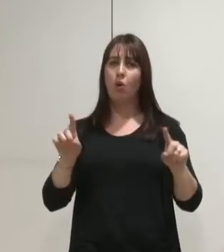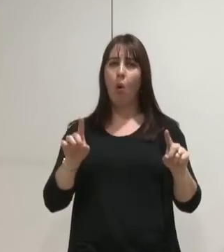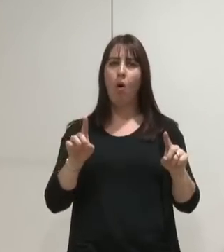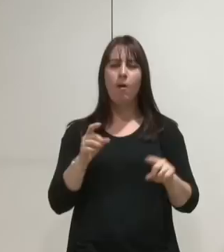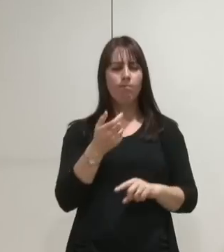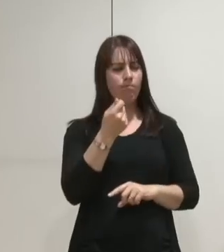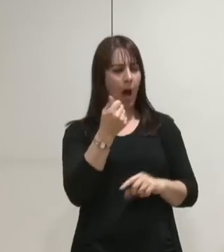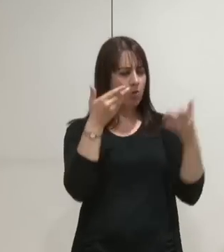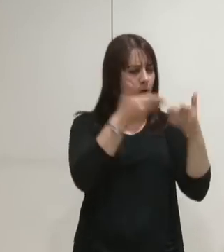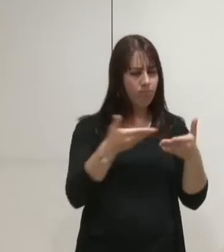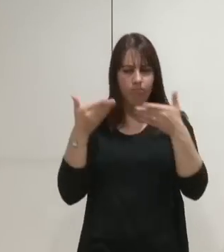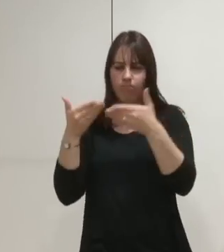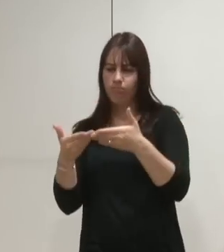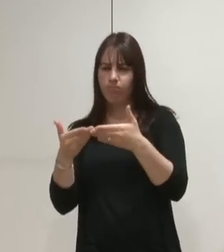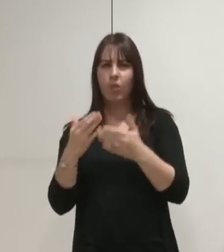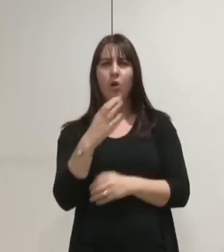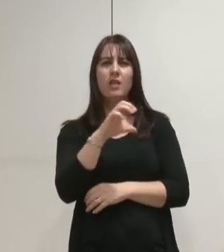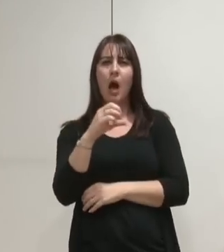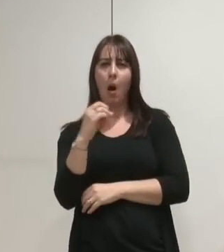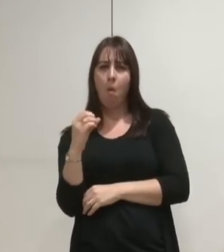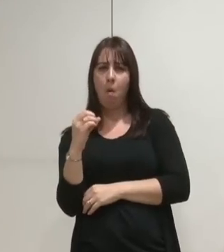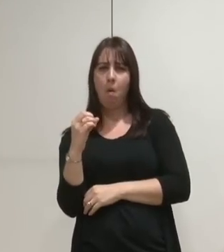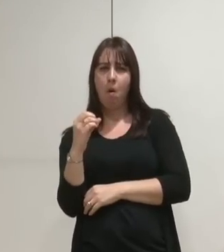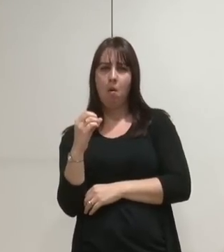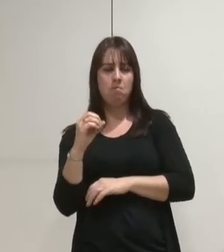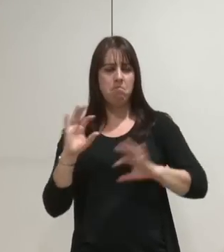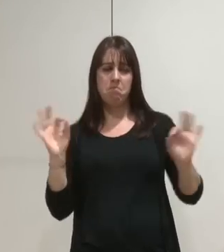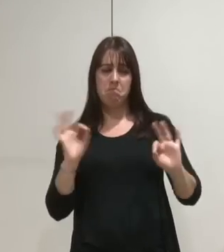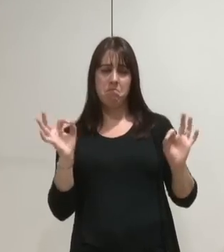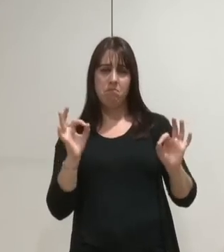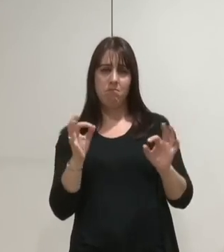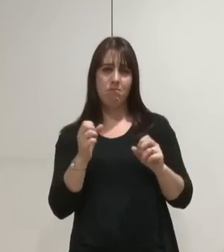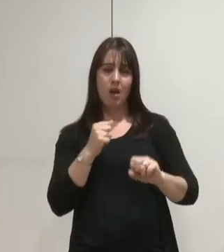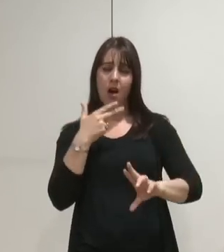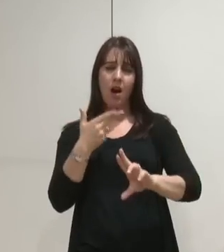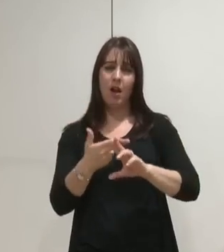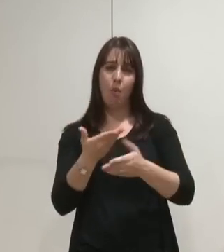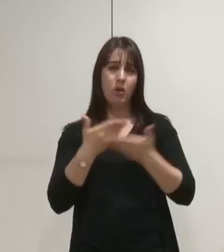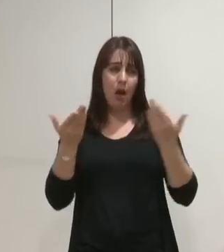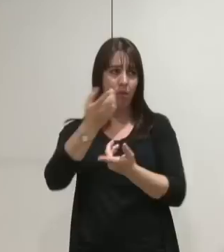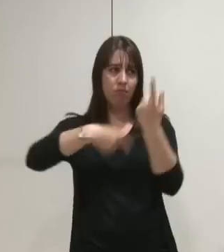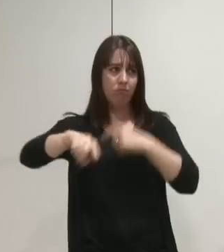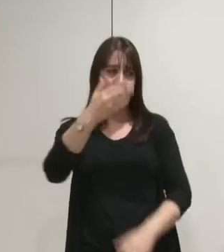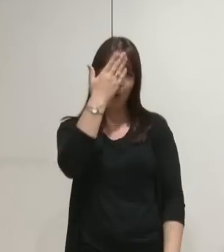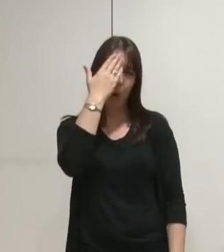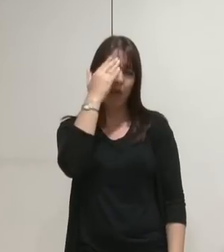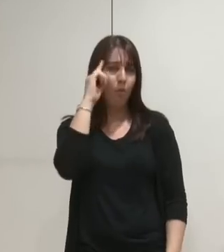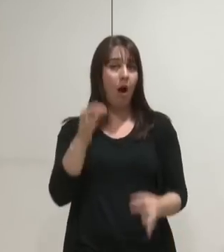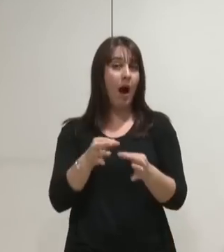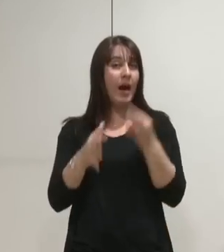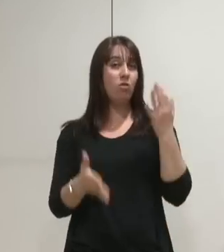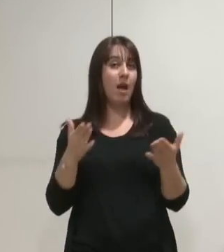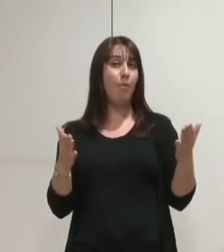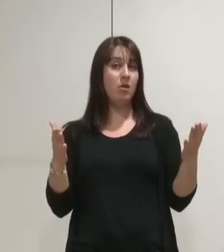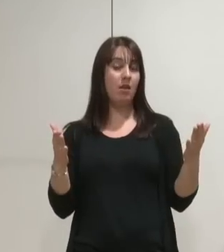en commission d'appel d'offre la réponse est simple et vous la connaissez comme moi parce que le résultat aurait été sans doute